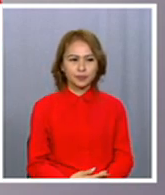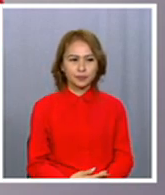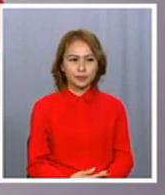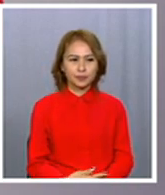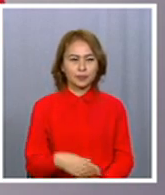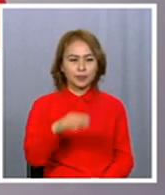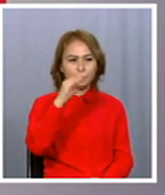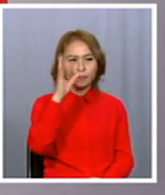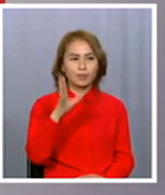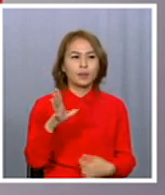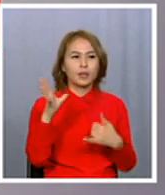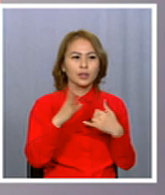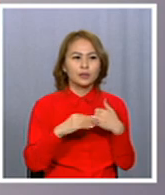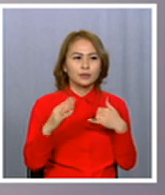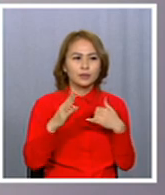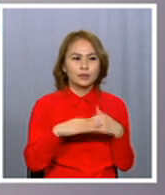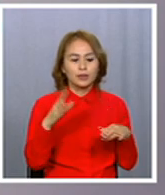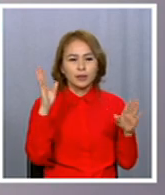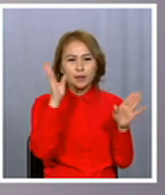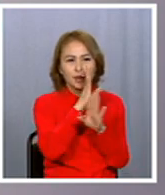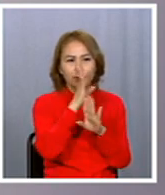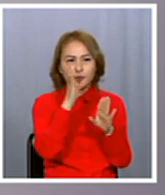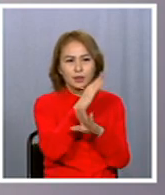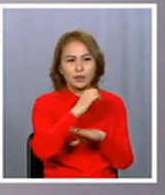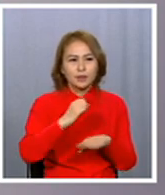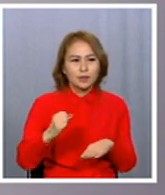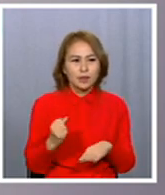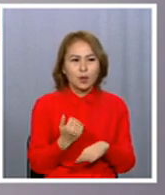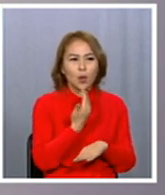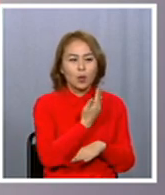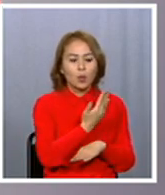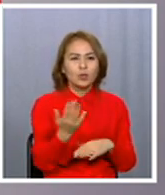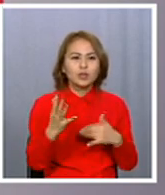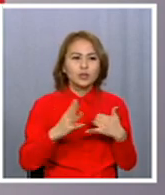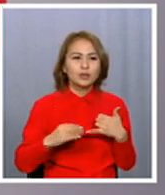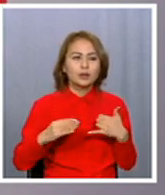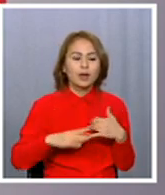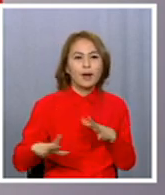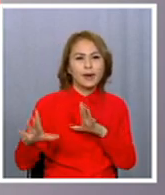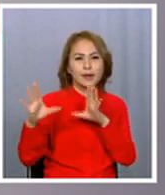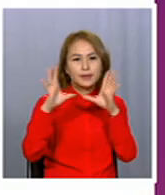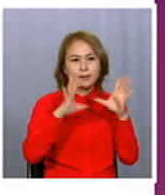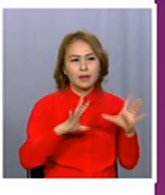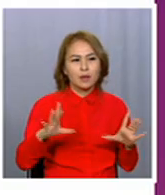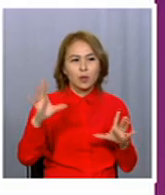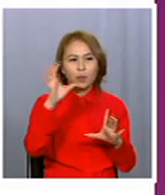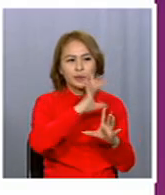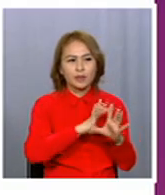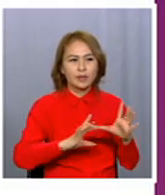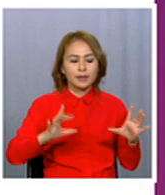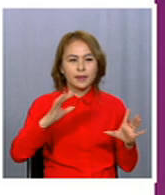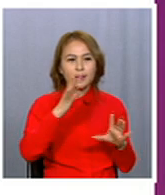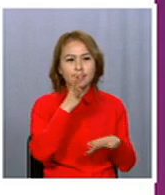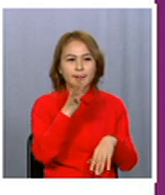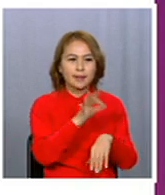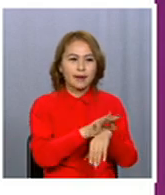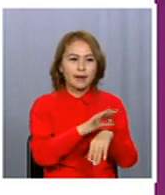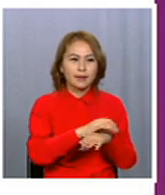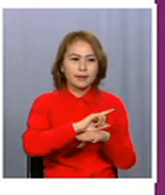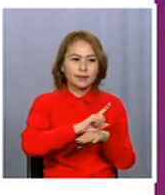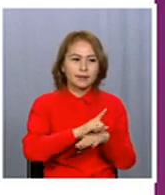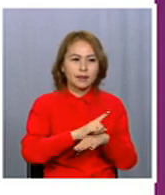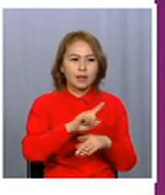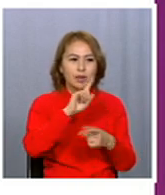Ай – жердің табиғи серігі. Ол жерді айнала қозғалады. Сағат тіліне